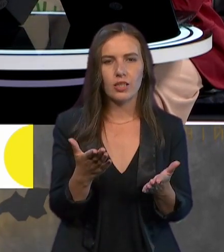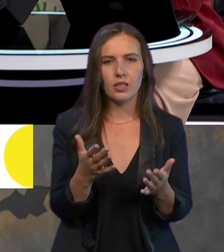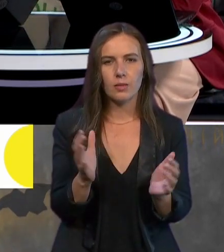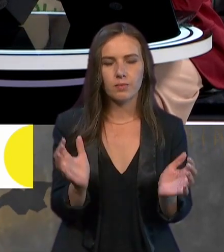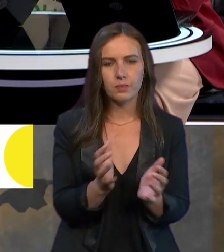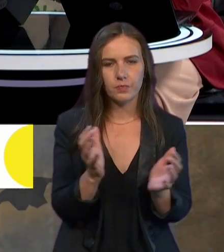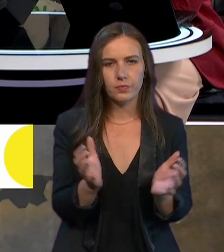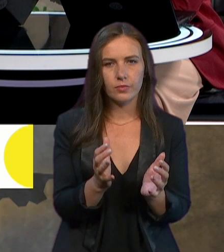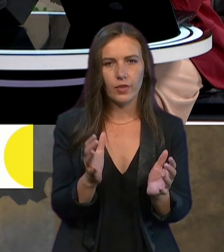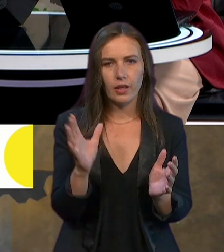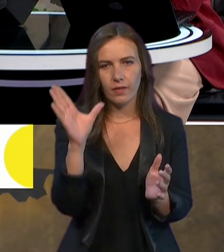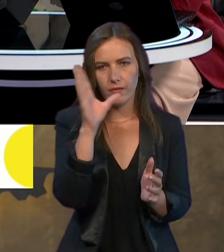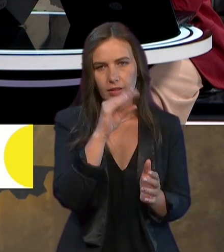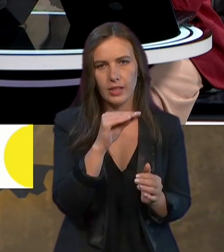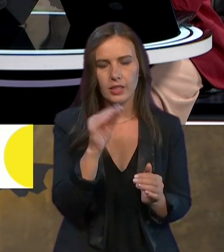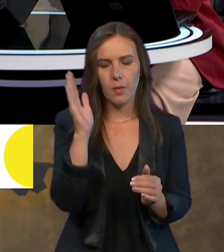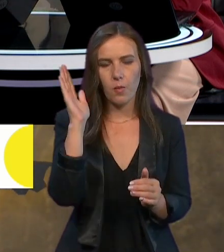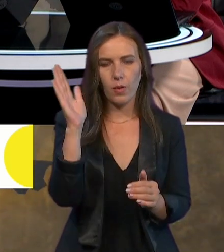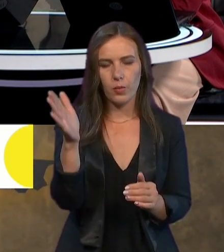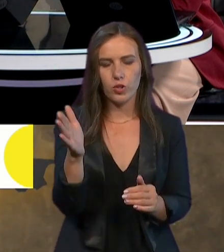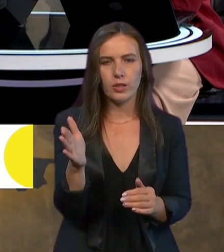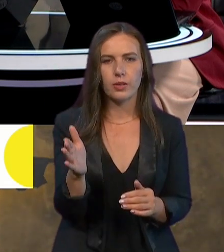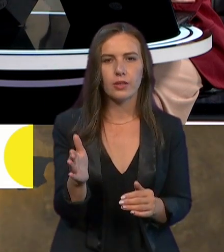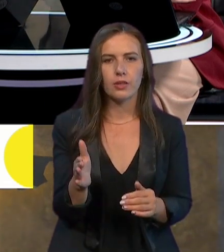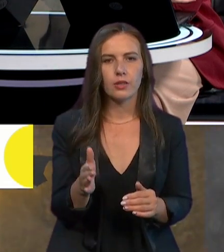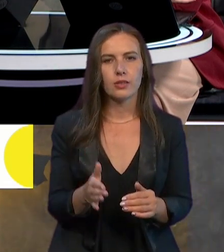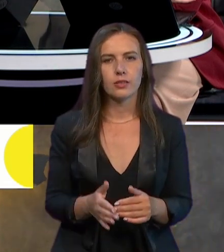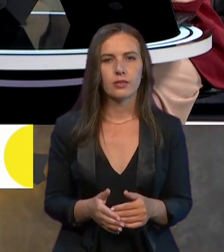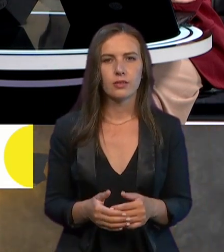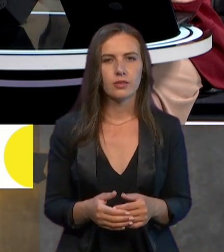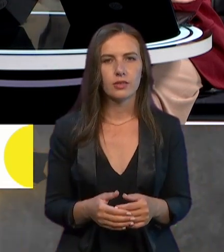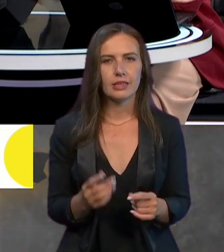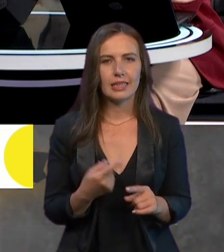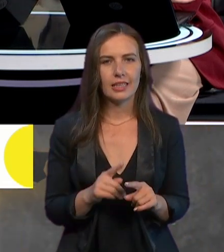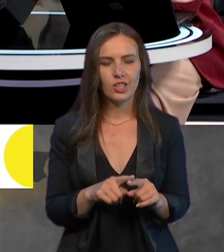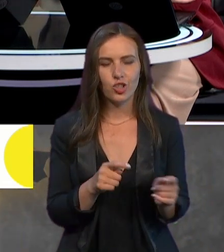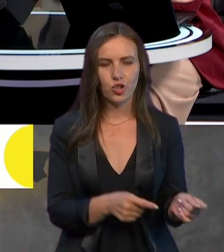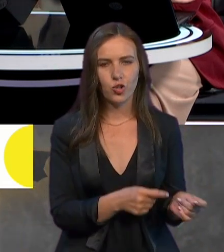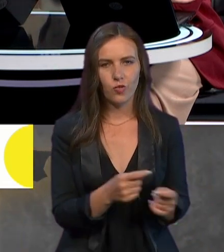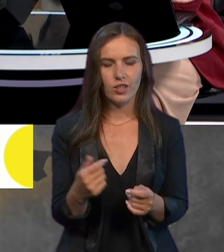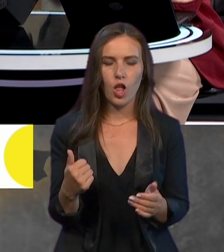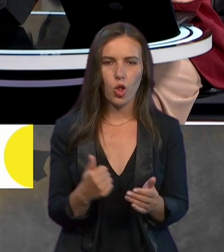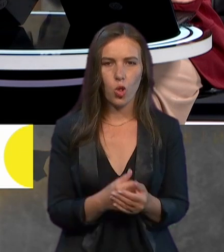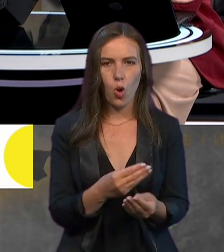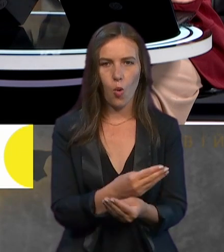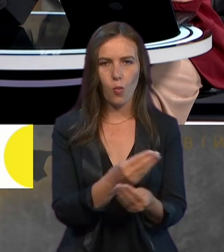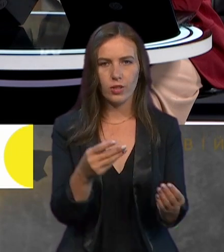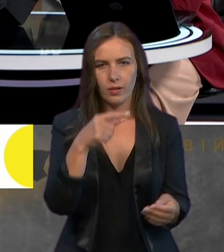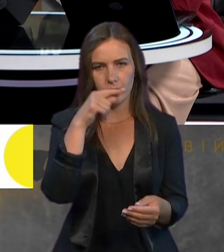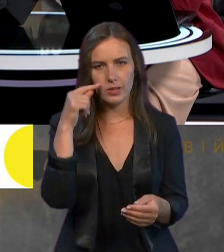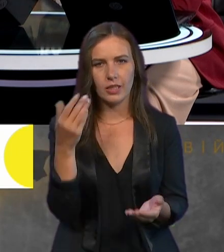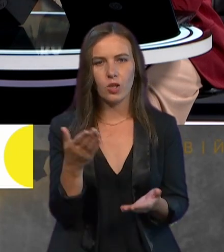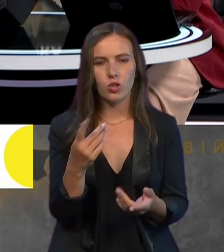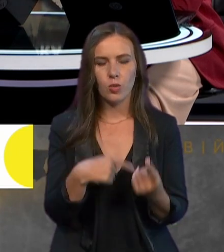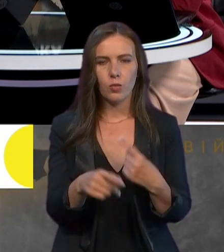пам'ятки вдасться згодом в майбутній перспективі ті, що вивезли до музеїв Росії, якимось чином повернути. А